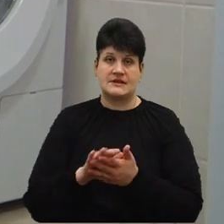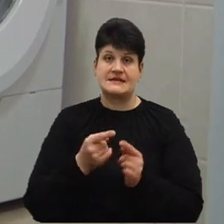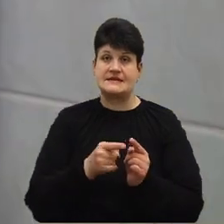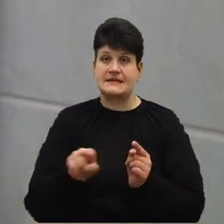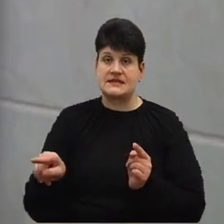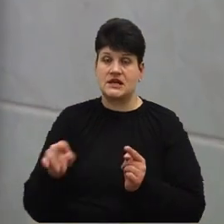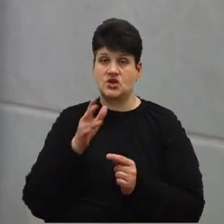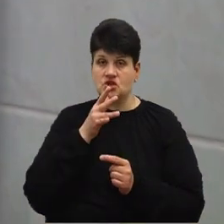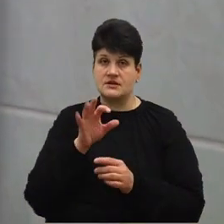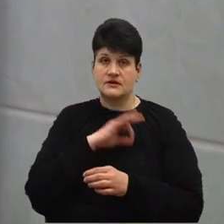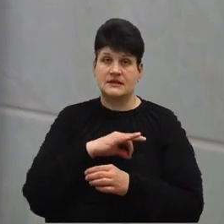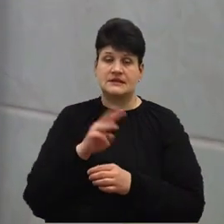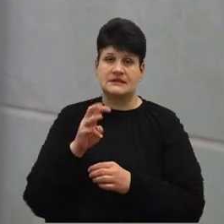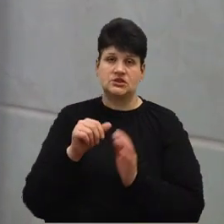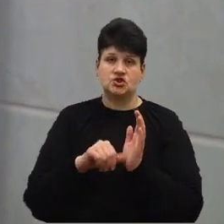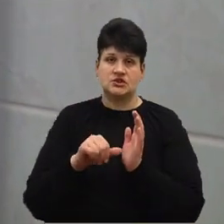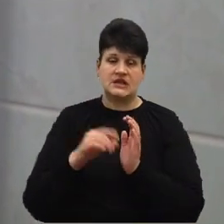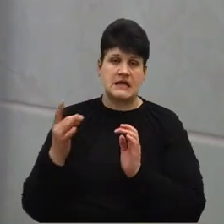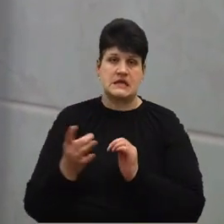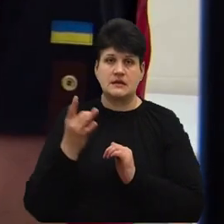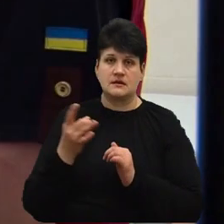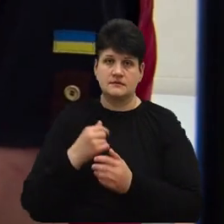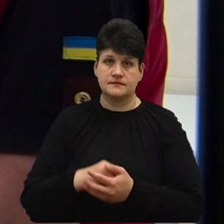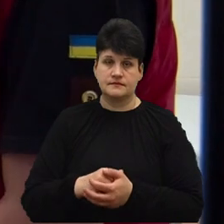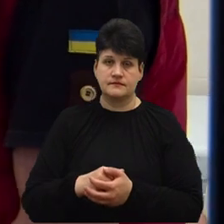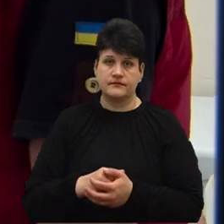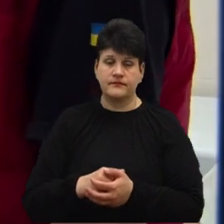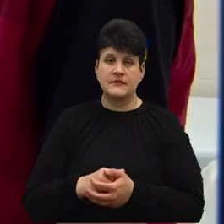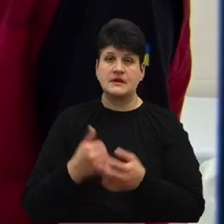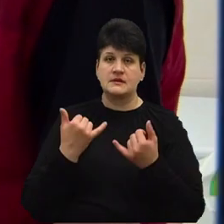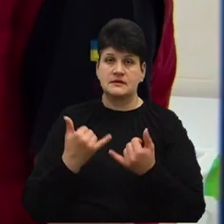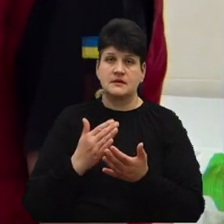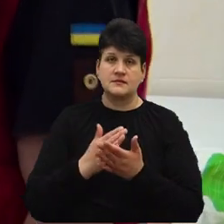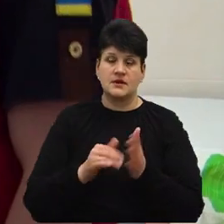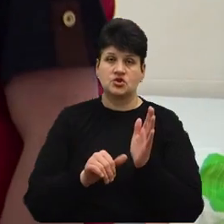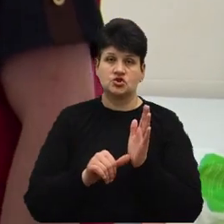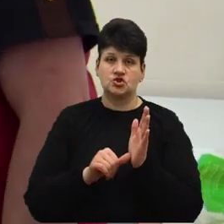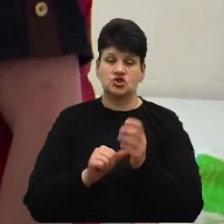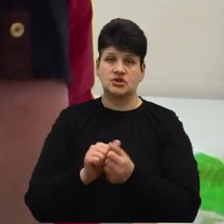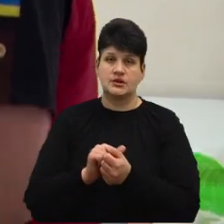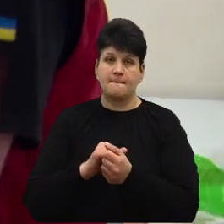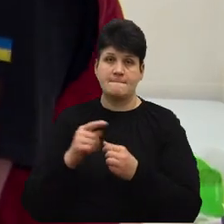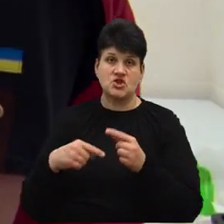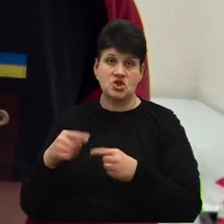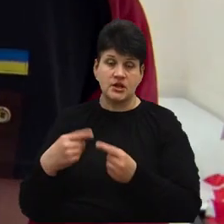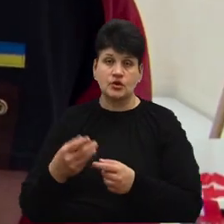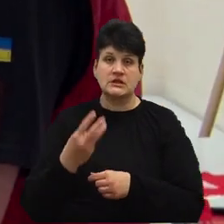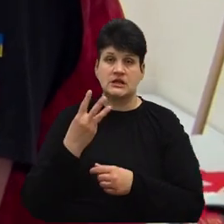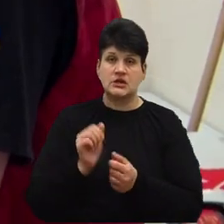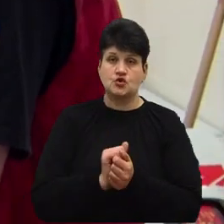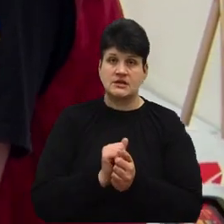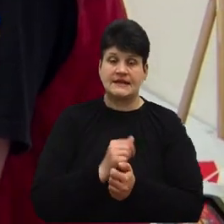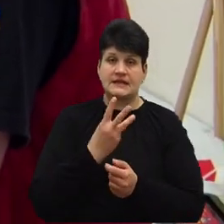скористалися більше 360 разів, каже Віталій Холодов. Наразі маємо 6 машинок, 3 сушарки і 3